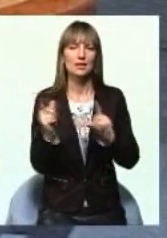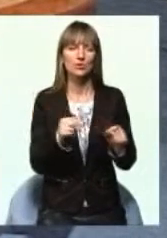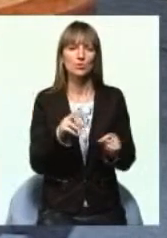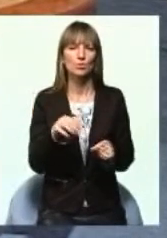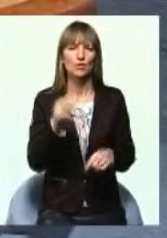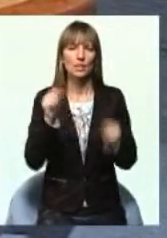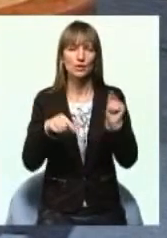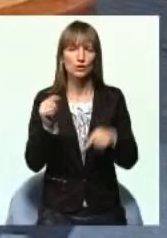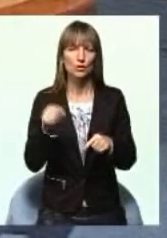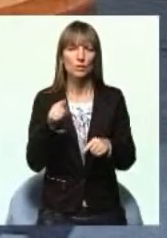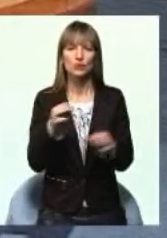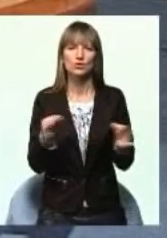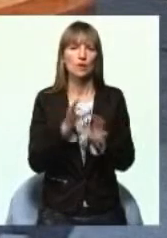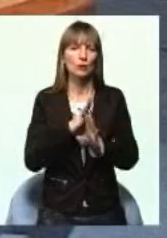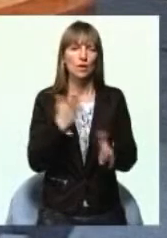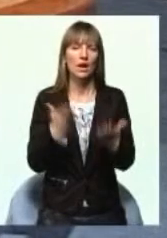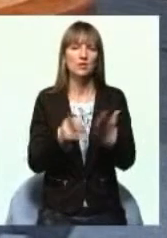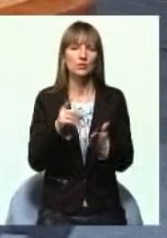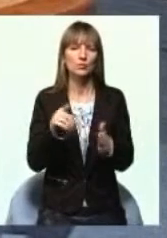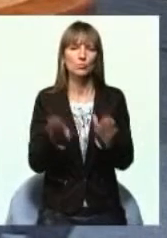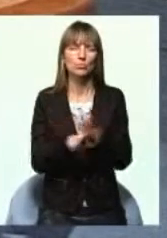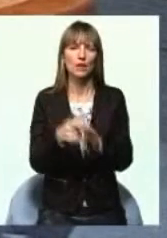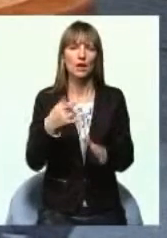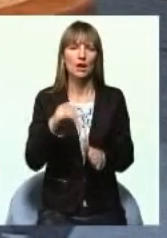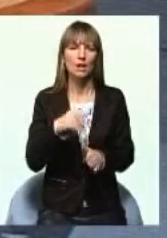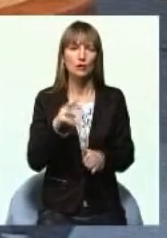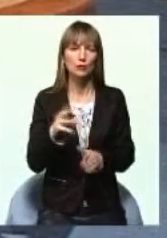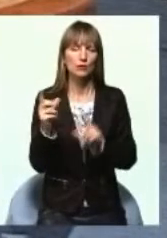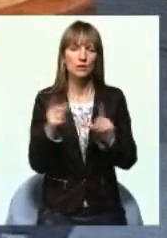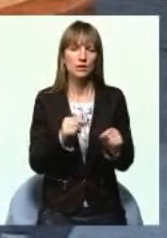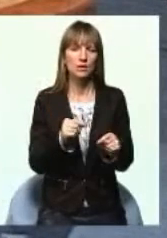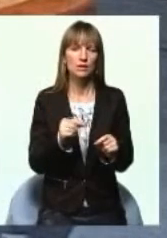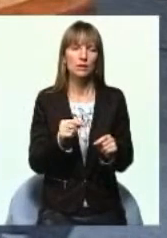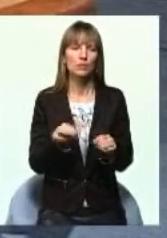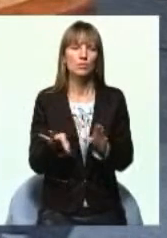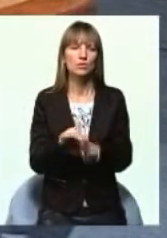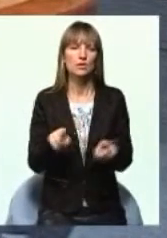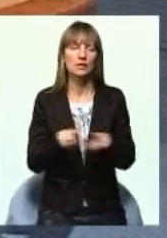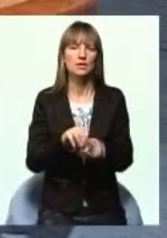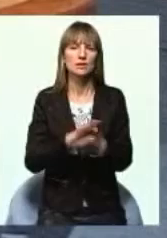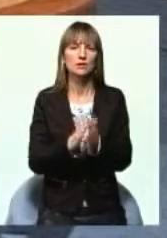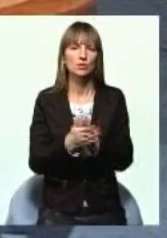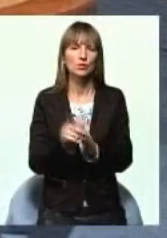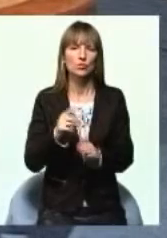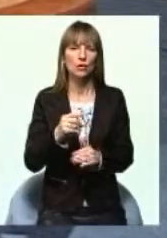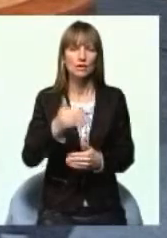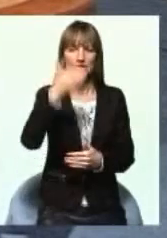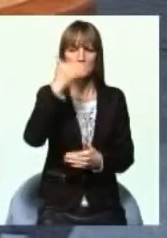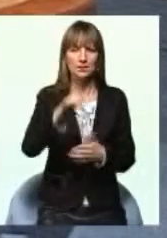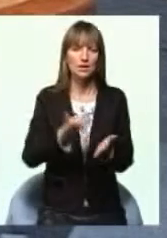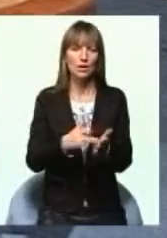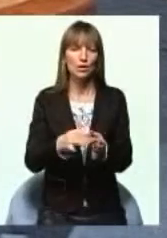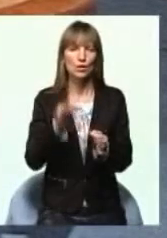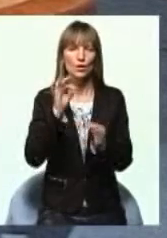під дощем, тобі нічого не буде. А якщо ти під градом їдеш, тоді виходить така ситуація, що лобове скло, воно